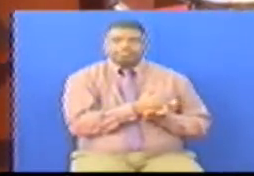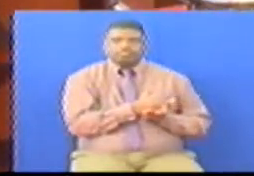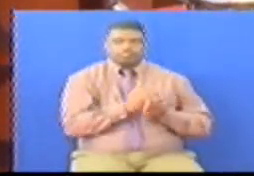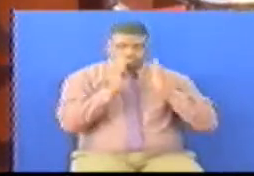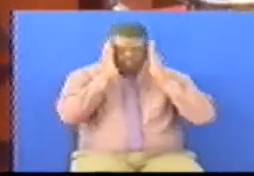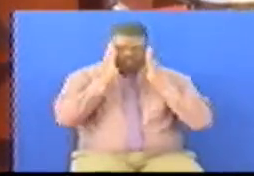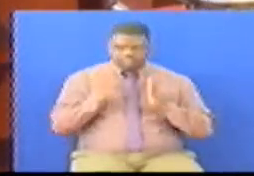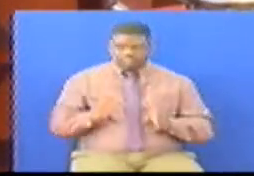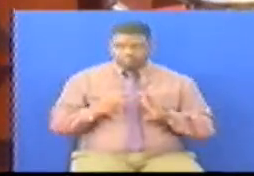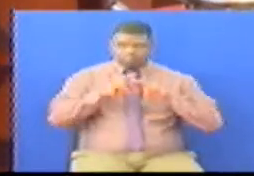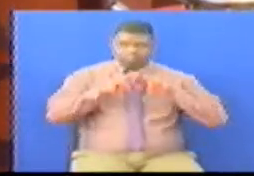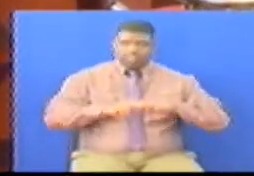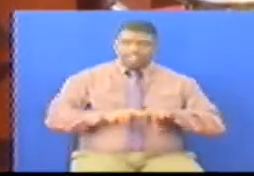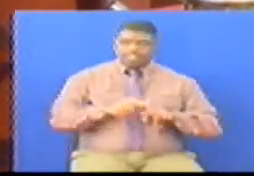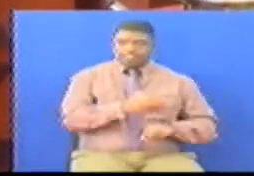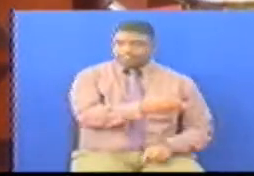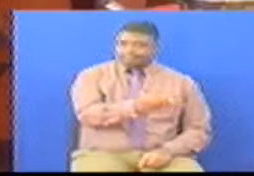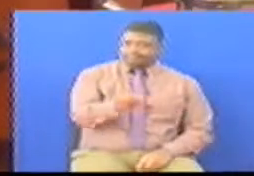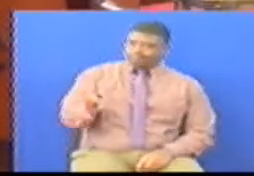Mheshimiwa bunge, naomba tukae.